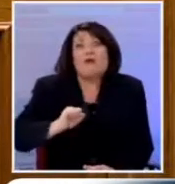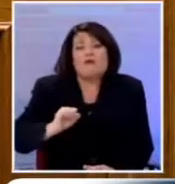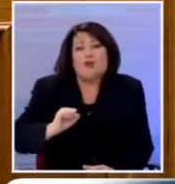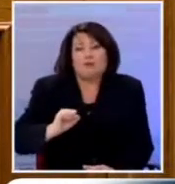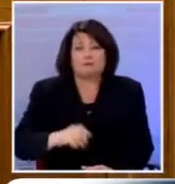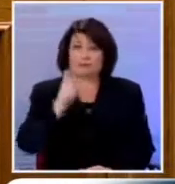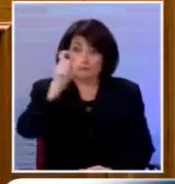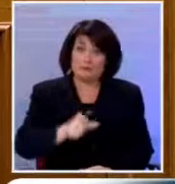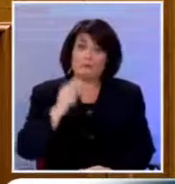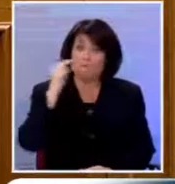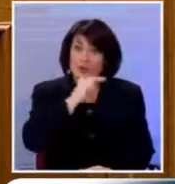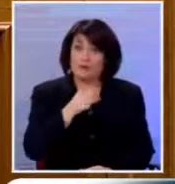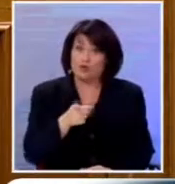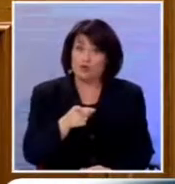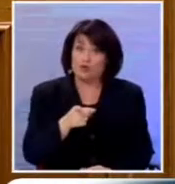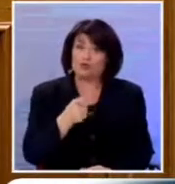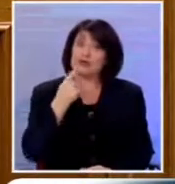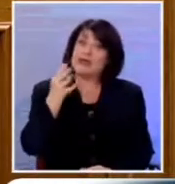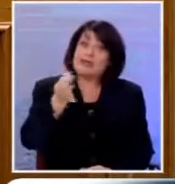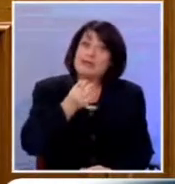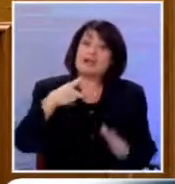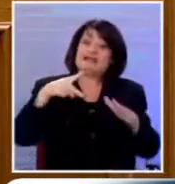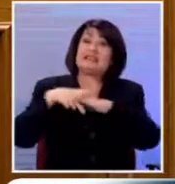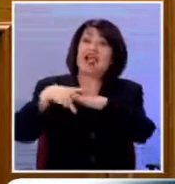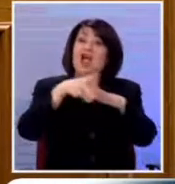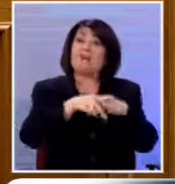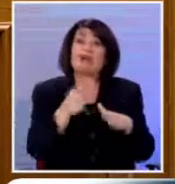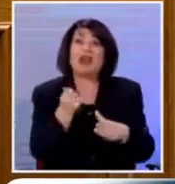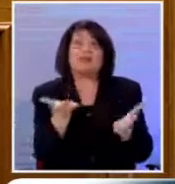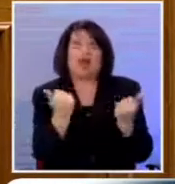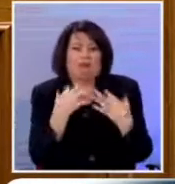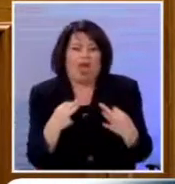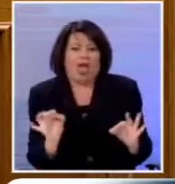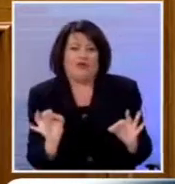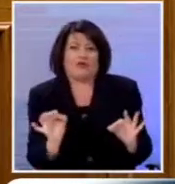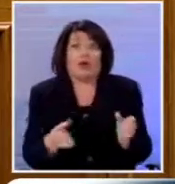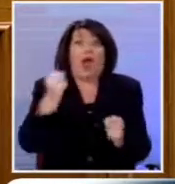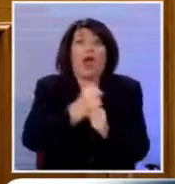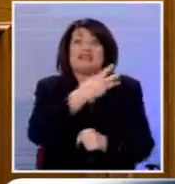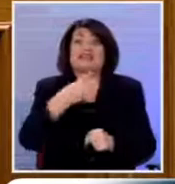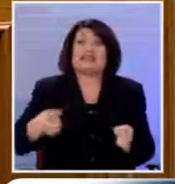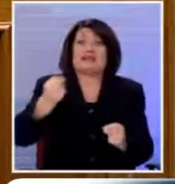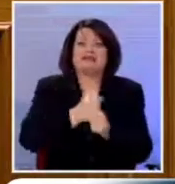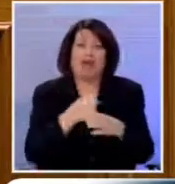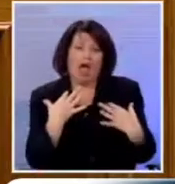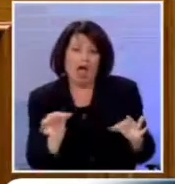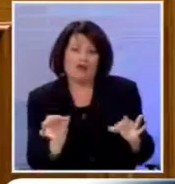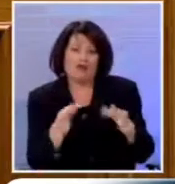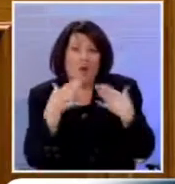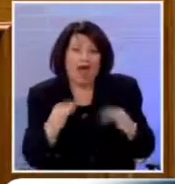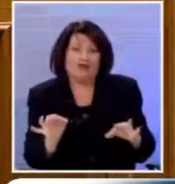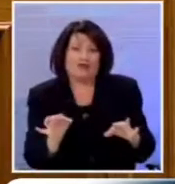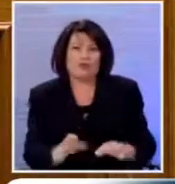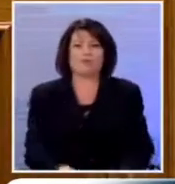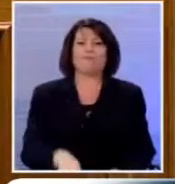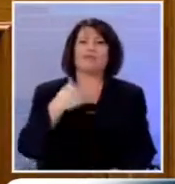Ο ίδιος ο Πρωθυπουργός δηλώνει ότι οι τράπεζες θα μείνουν χωρίς χρήματα, αν κυβερνήσει ο ΣΥΡΙΖΑ. Τον ακολουθεί